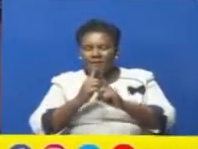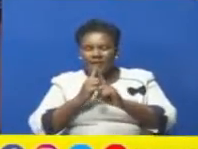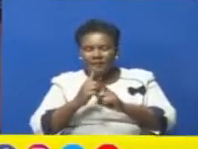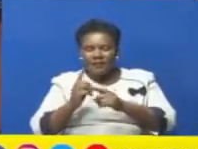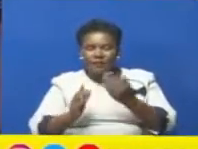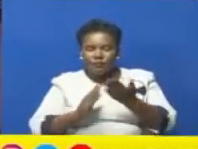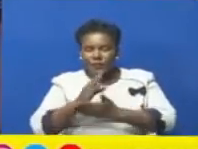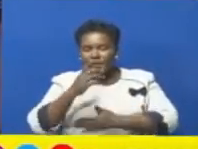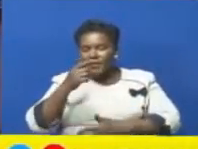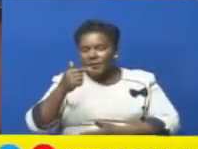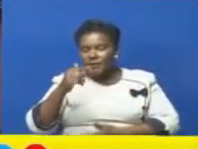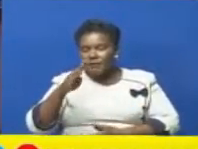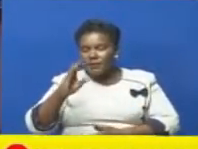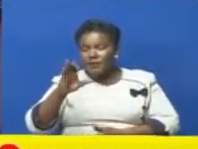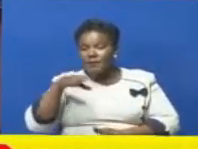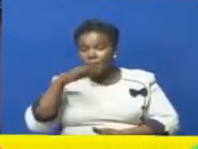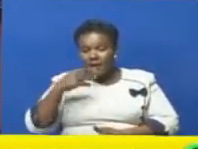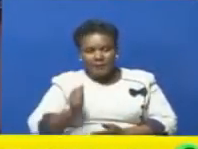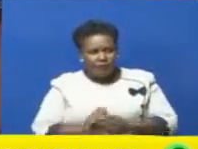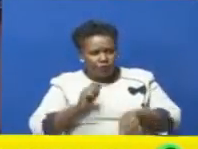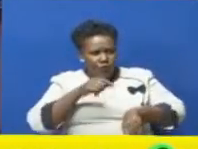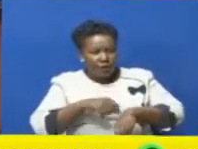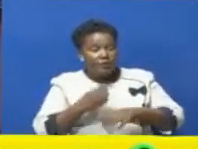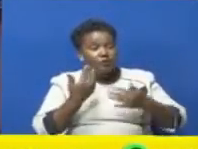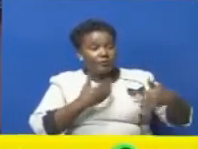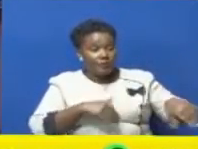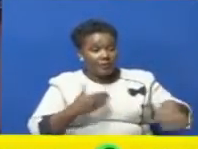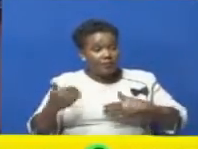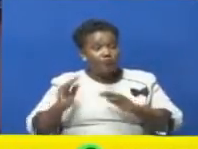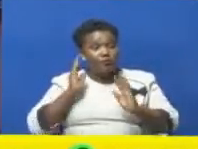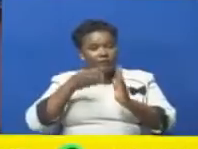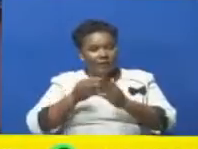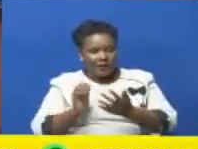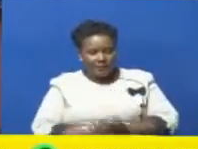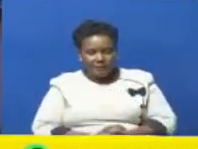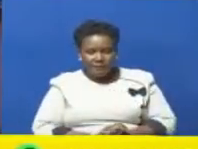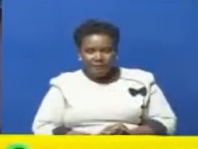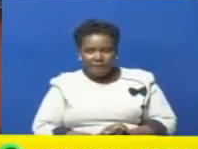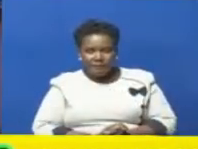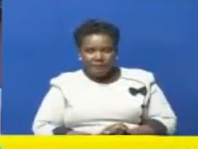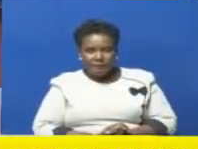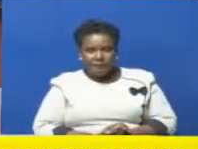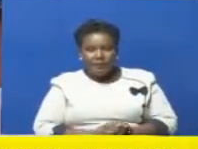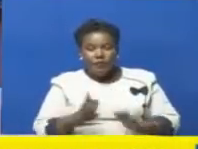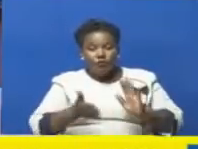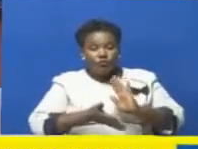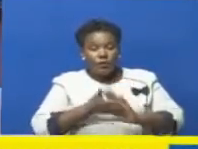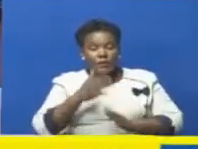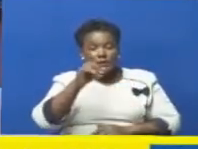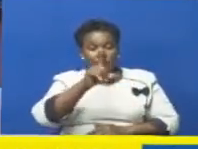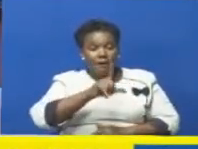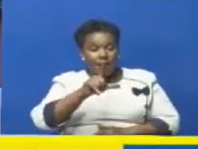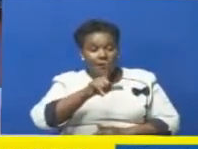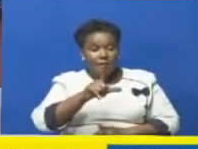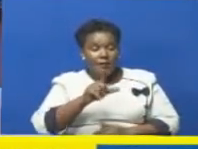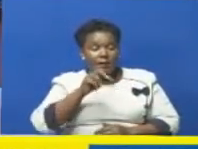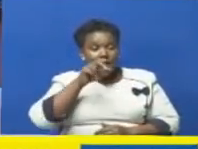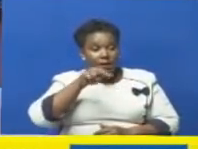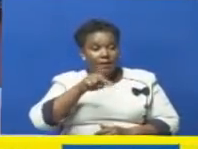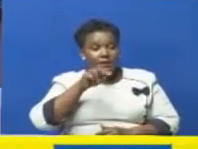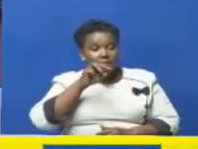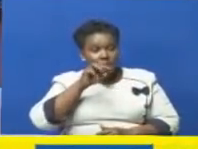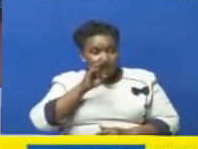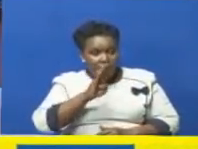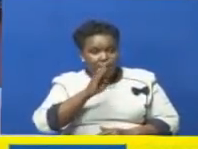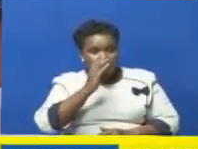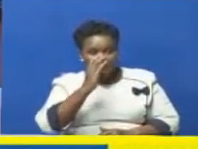ni wakati wa Jaramba. Mimi ni Abdalla Nganzi. Tunaanza kwenye ligi ya NBC. Timu ya